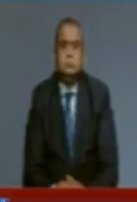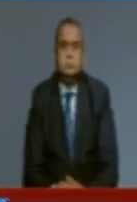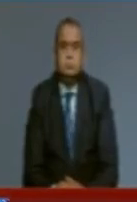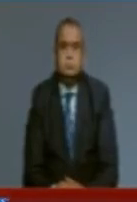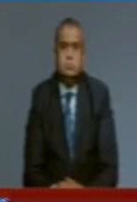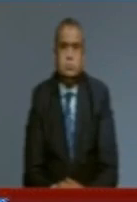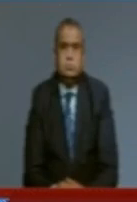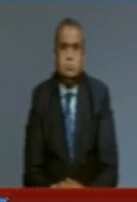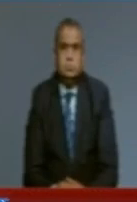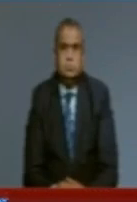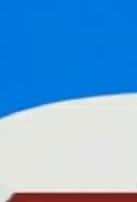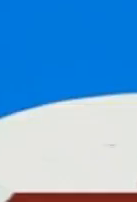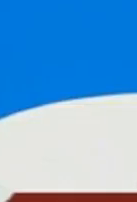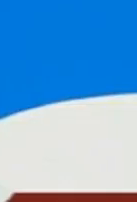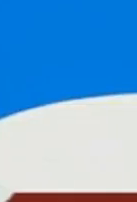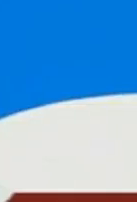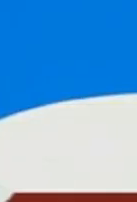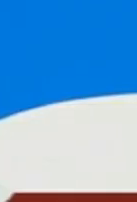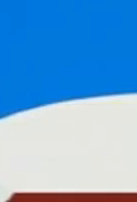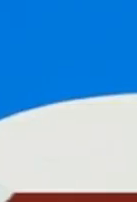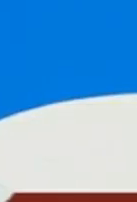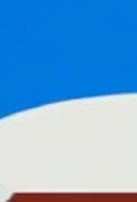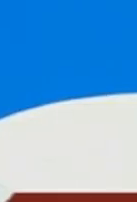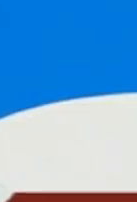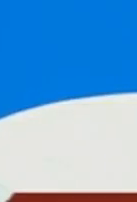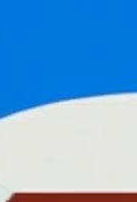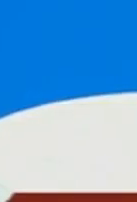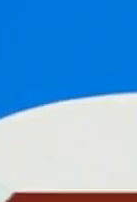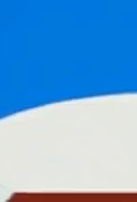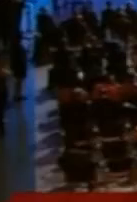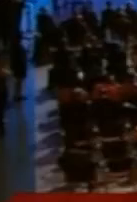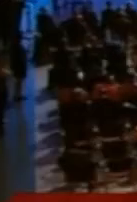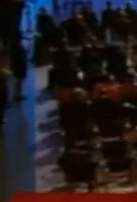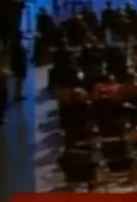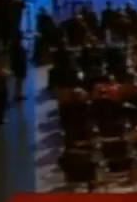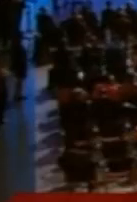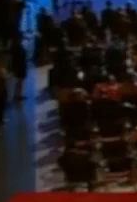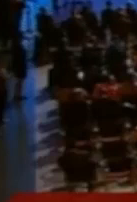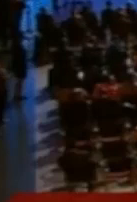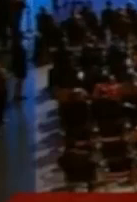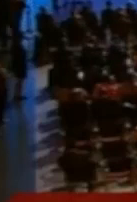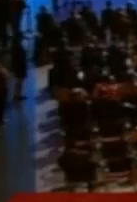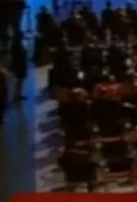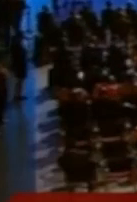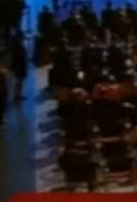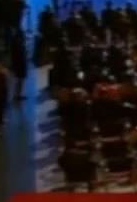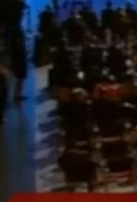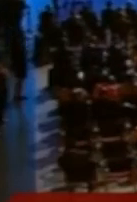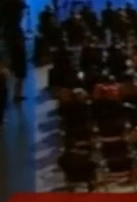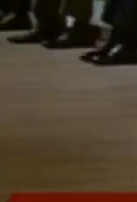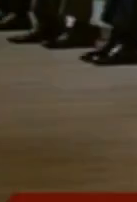и вырабатываем некую программу общих действий. Что касается Русской Православной Церкви, то она, осознавая особую